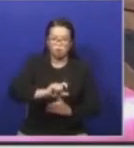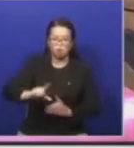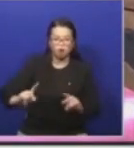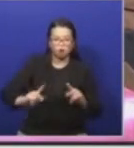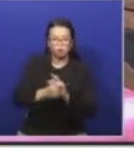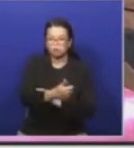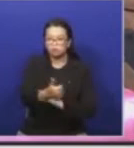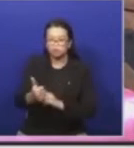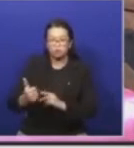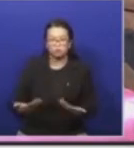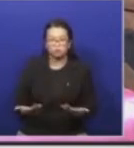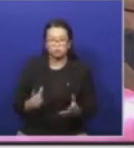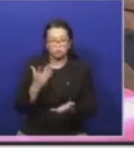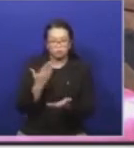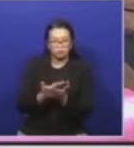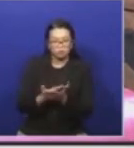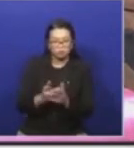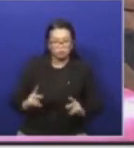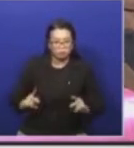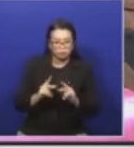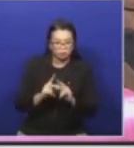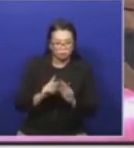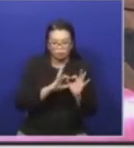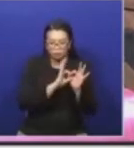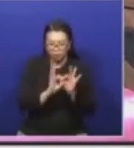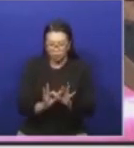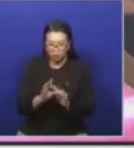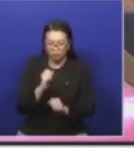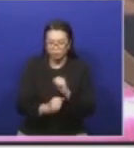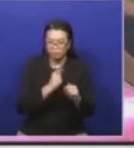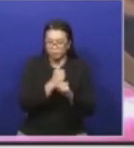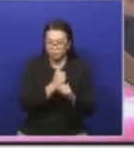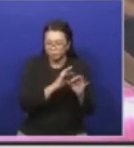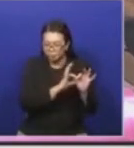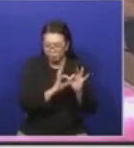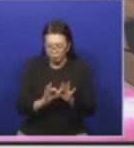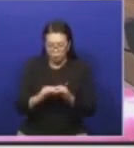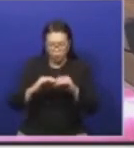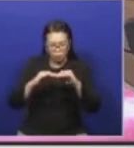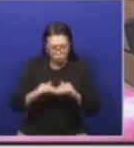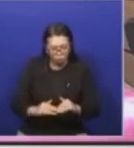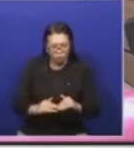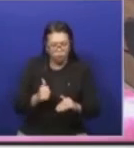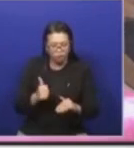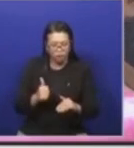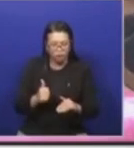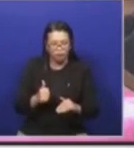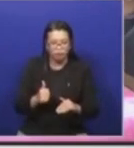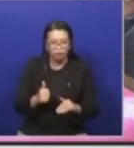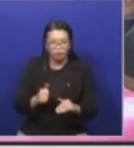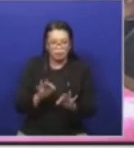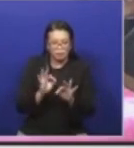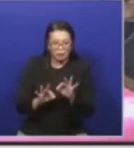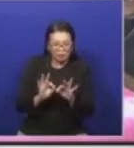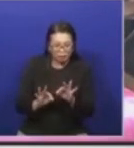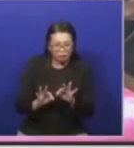การที่บอกว่าเอาเงินงบประมาณที่ผูกพันในปี1เนี่ยลดลงได้มากเนี่ยไม่ได้เป็นการประหยัดงบ